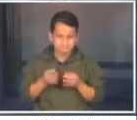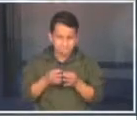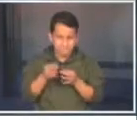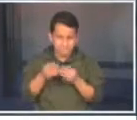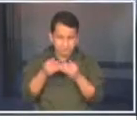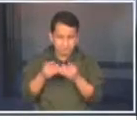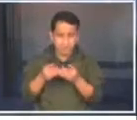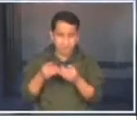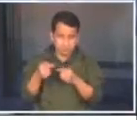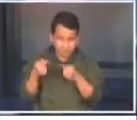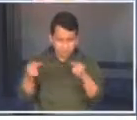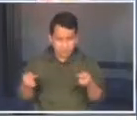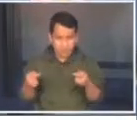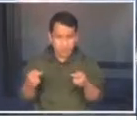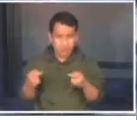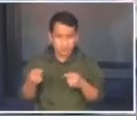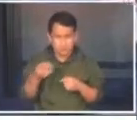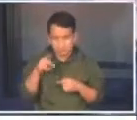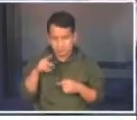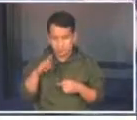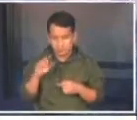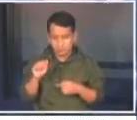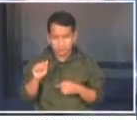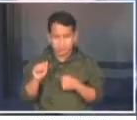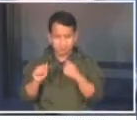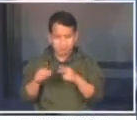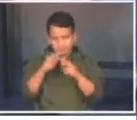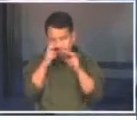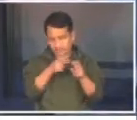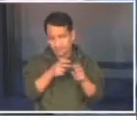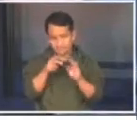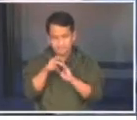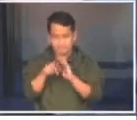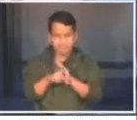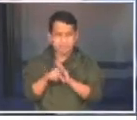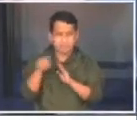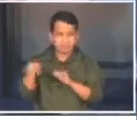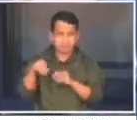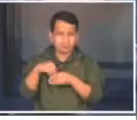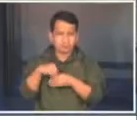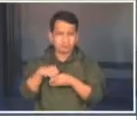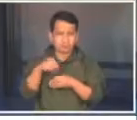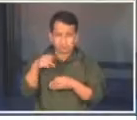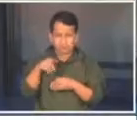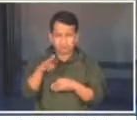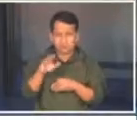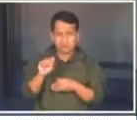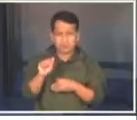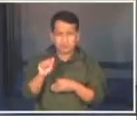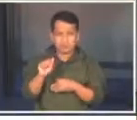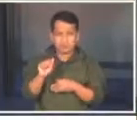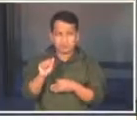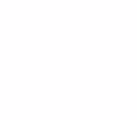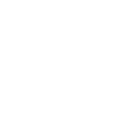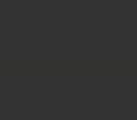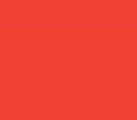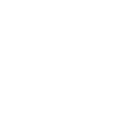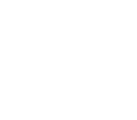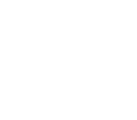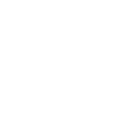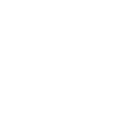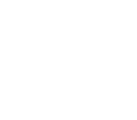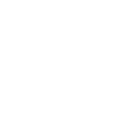mga laban ng PBA pero nagpatupad ng mas mahigpit na protocol sa loob ng PBA Bubble.